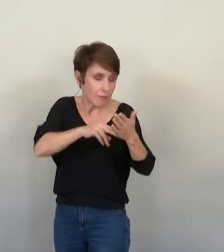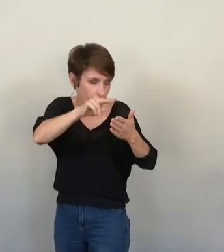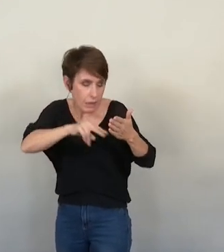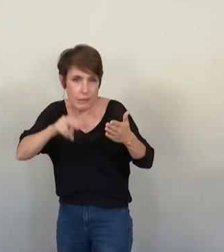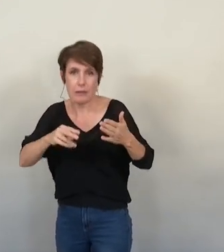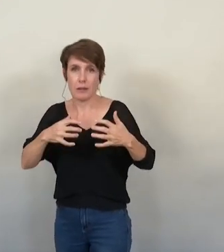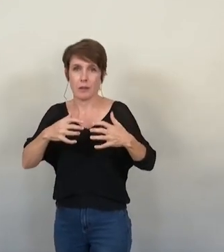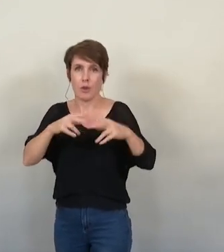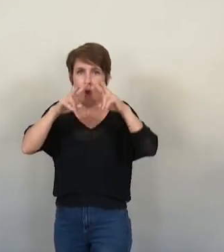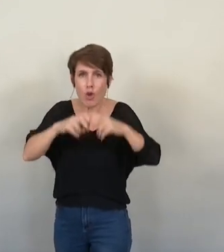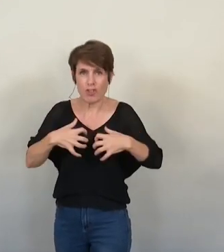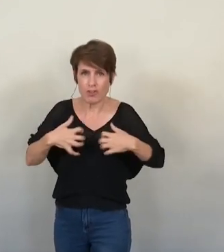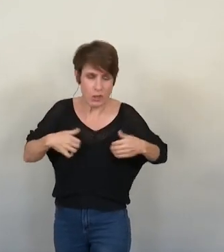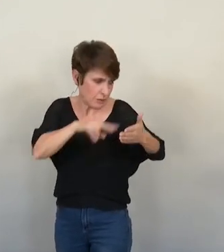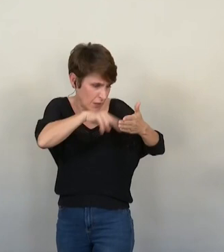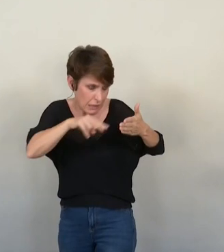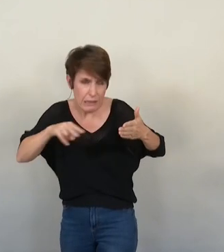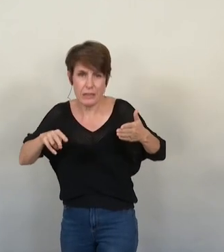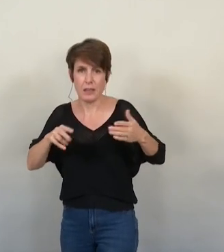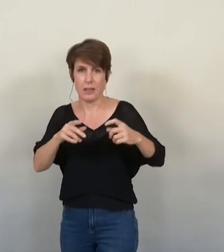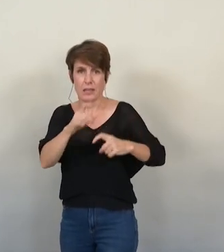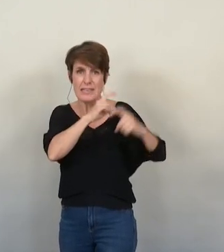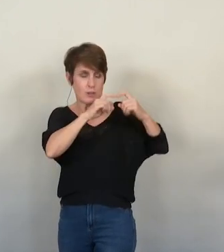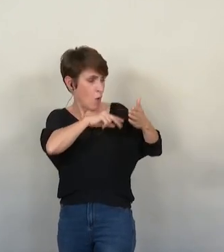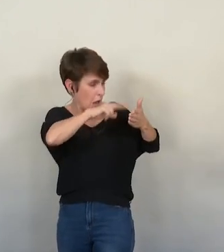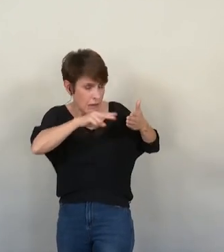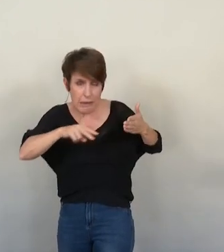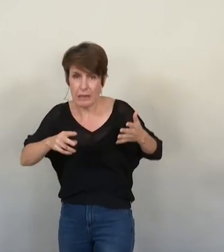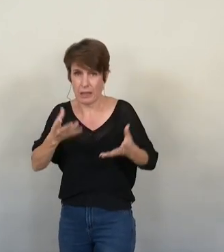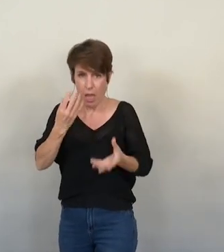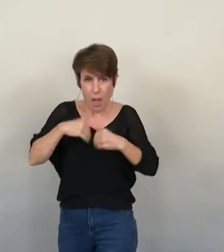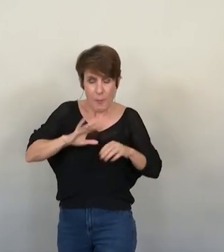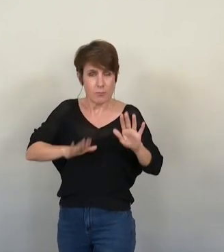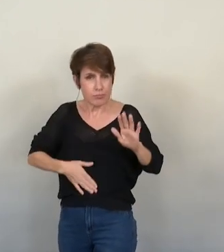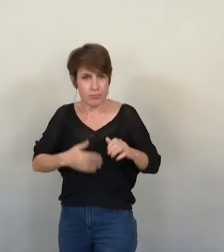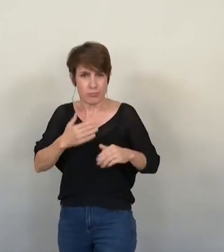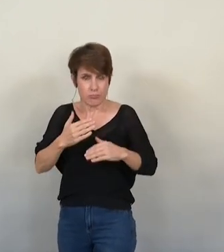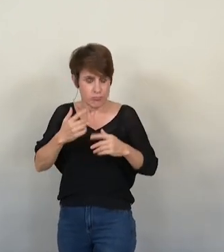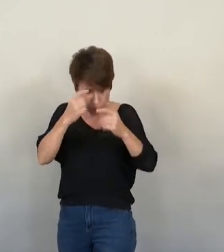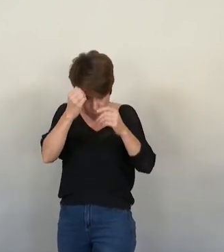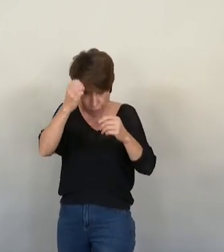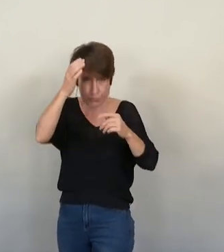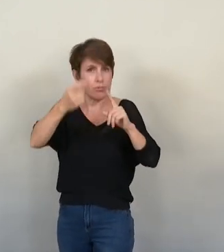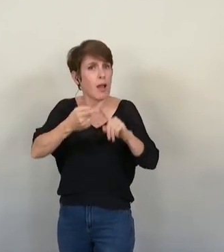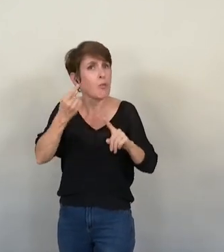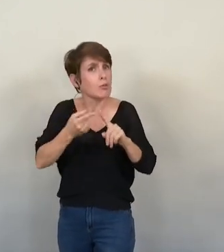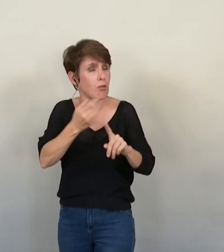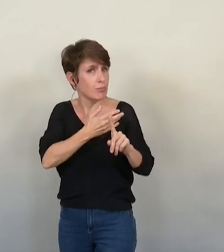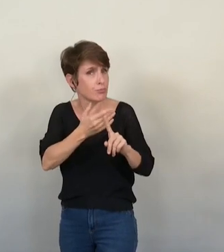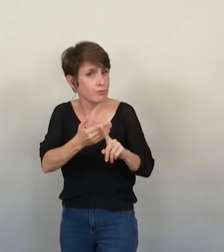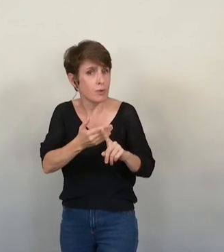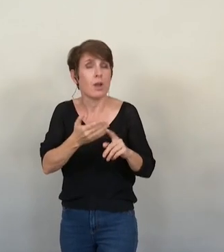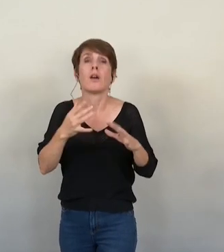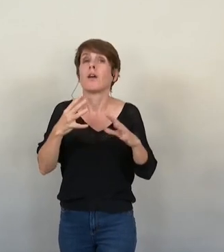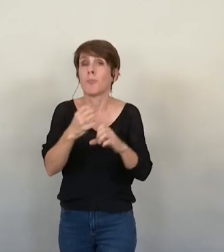Friot on travaille à l'histoire de la sécurité sociale avec avec Nicolas Vitas et son excellente son excellent ouvrage qui est paru l'année dernière